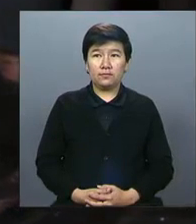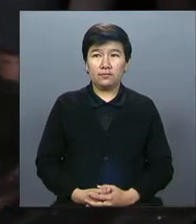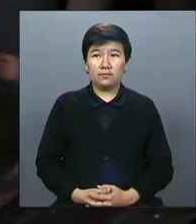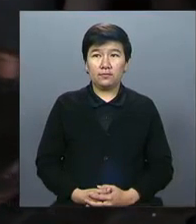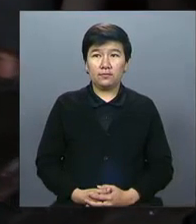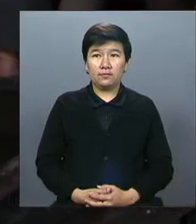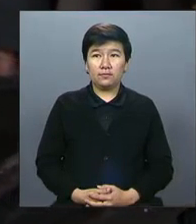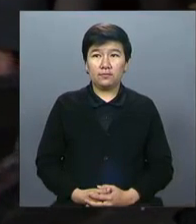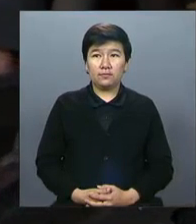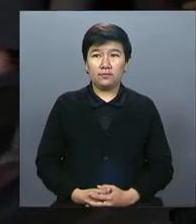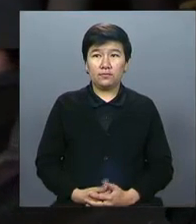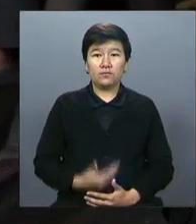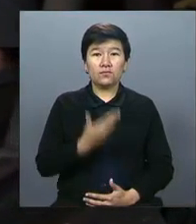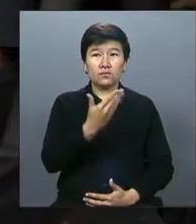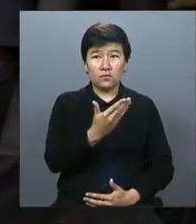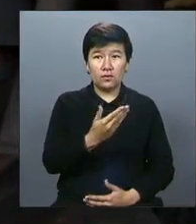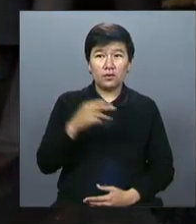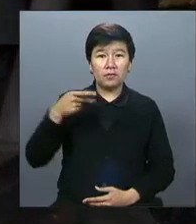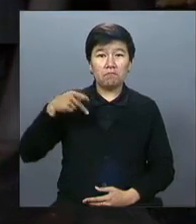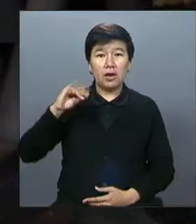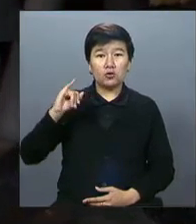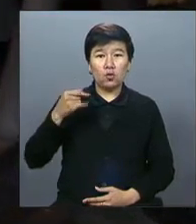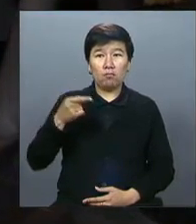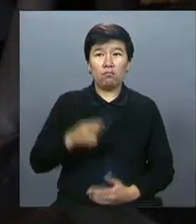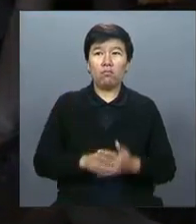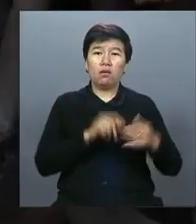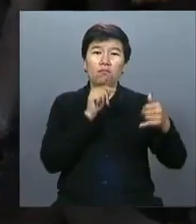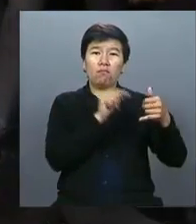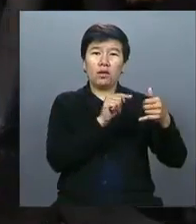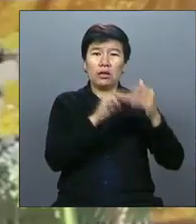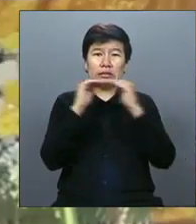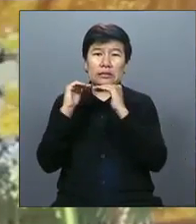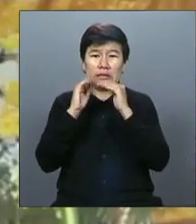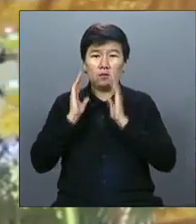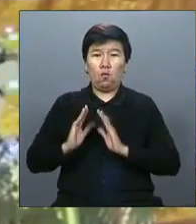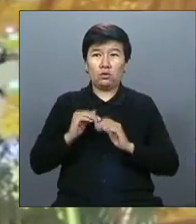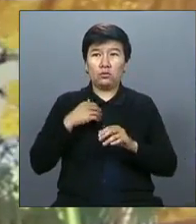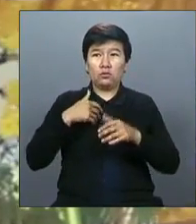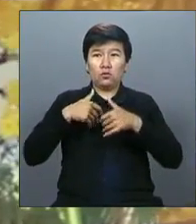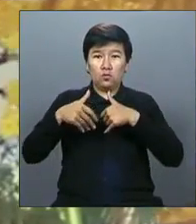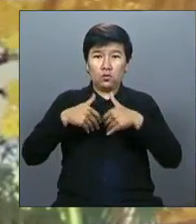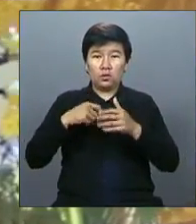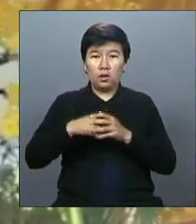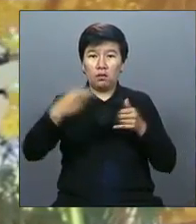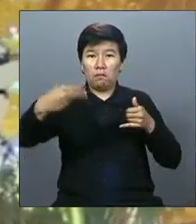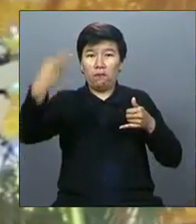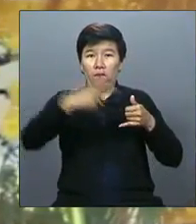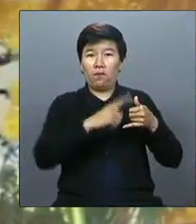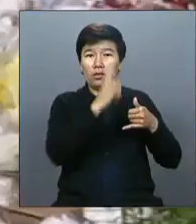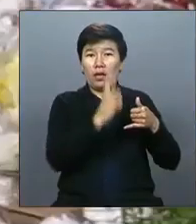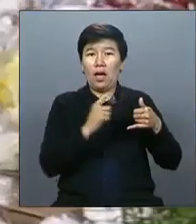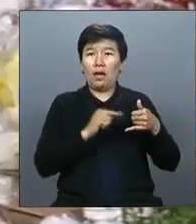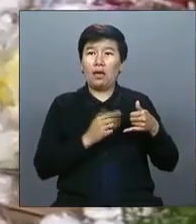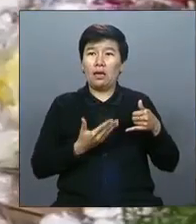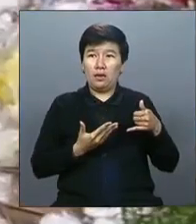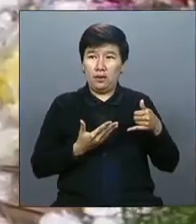การสูญเสียผู้ใหญ่ประจบนวโอภาสหนึ่งในนักปกป้องสิทธิมนุษยชนที่ถูกยิงเสียชีวิตจากกรณีการคัด